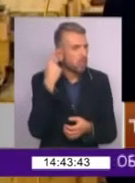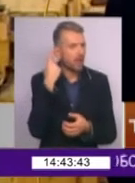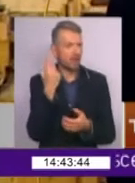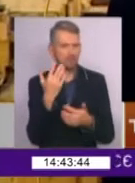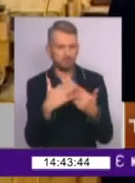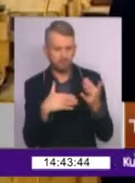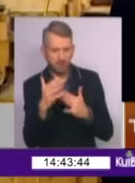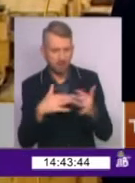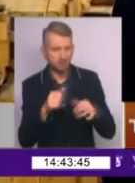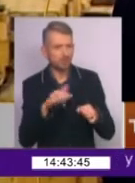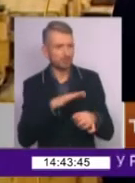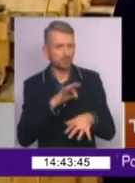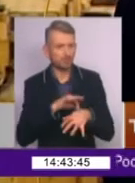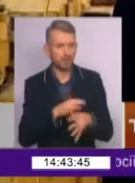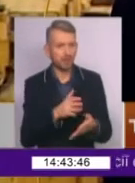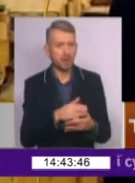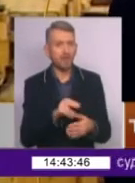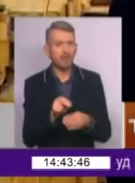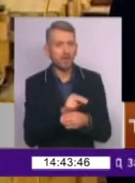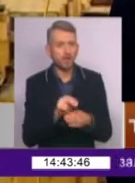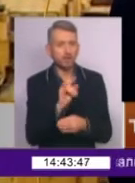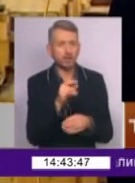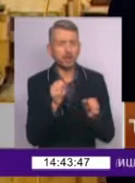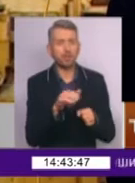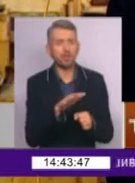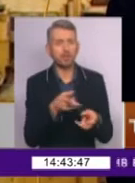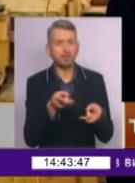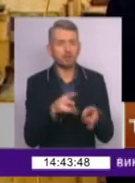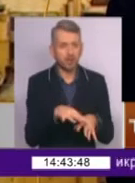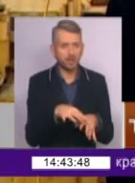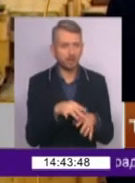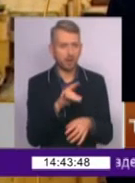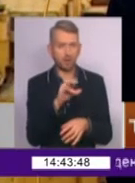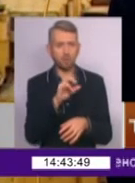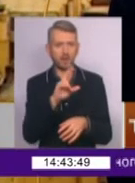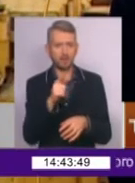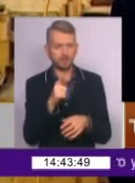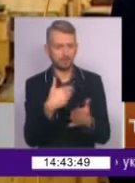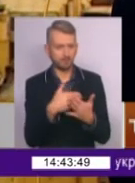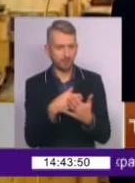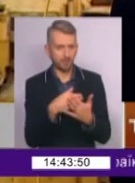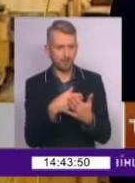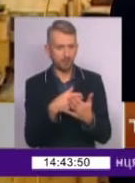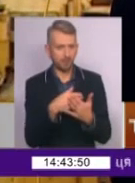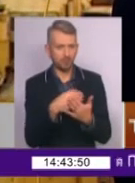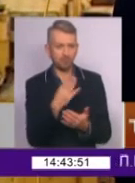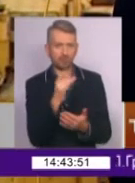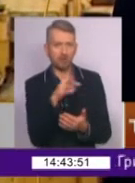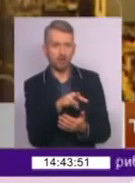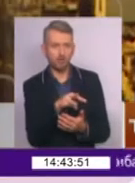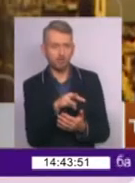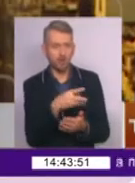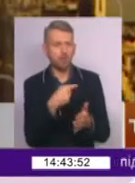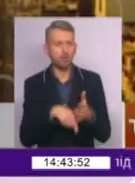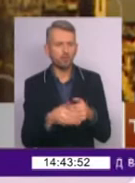Це досить важкі генералізовані форми. І як наслідок, навіть вилікувана дитина може залишатися із рубцями, тому що відбувається некроз частинок тіла,